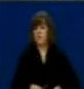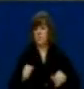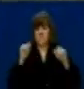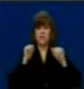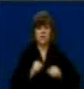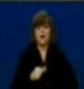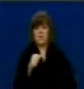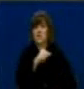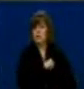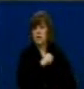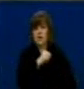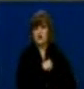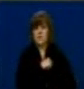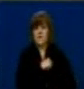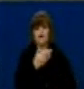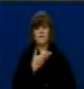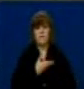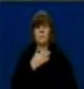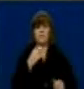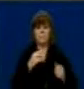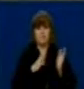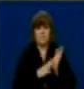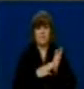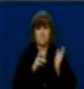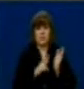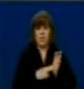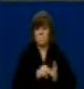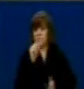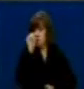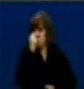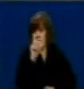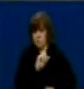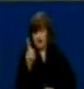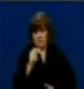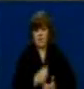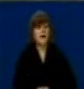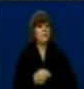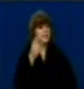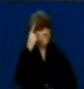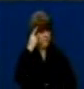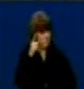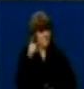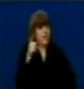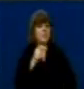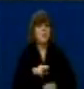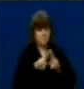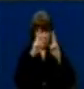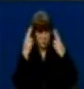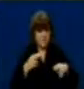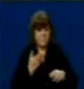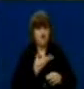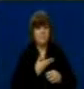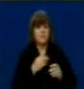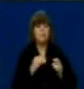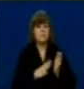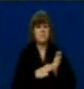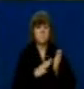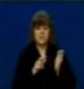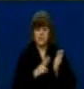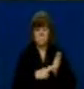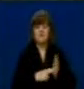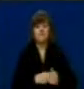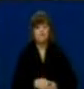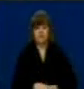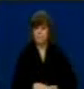intereson vetëm që fondi monetar ndërkombëtar të mos hidhrohet, e dihet që FMN-ja është kollaj të mbahet e kënaqur, përderisa